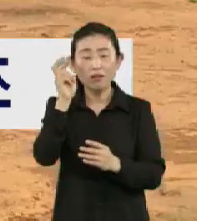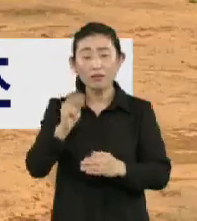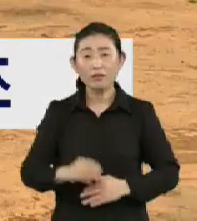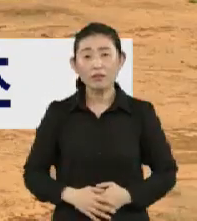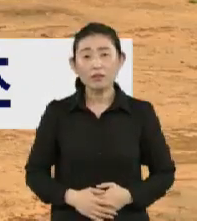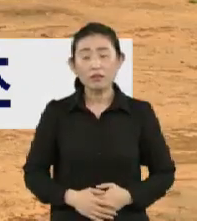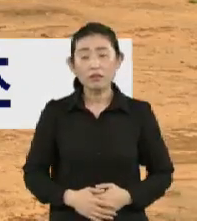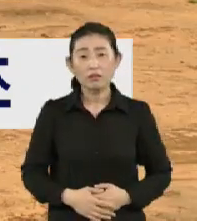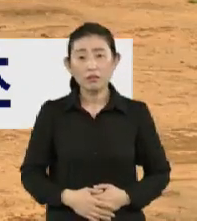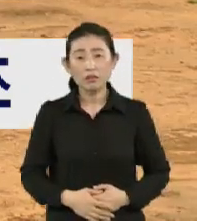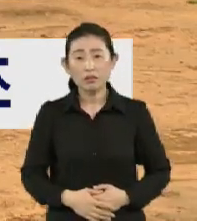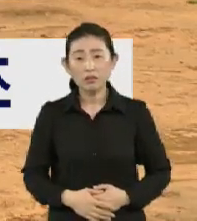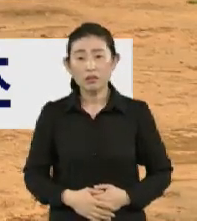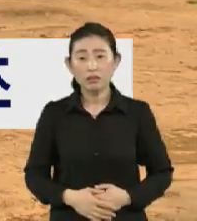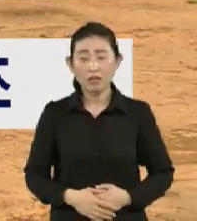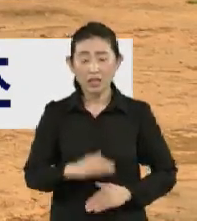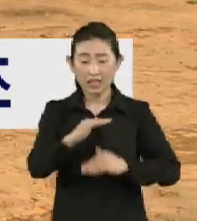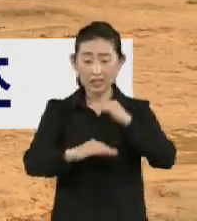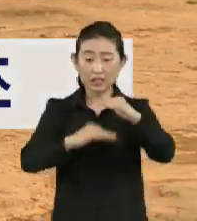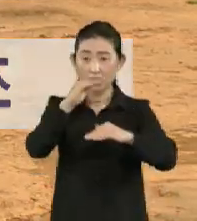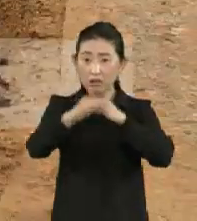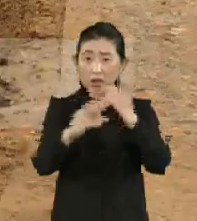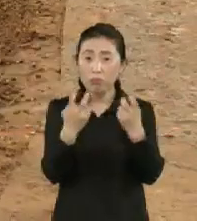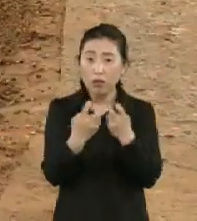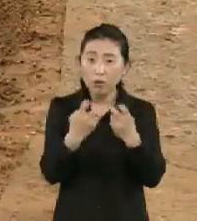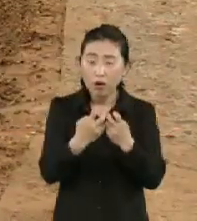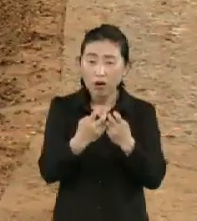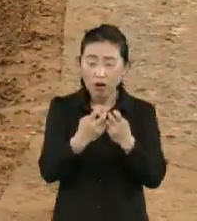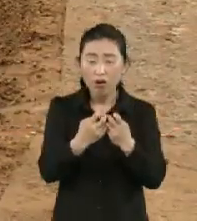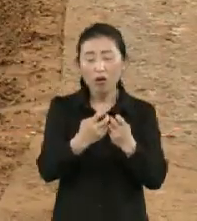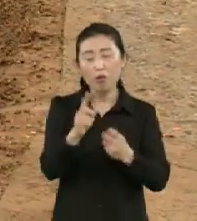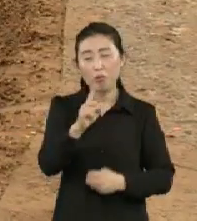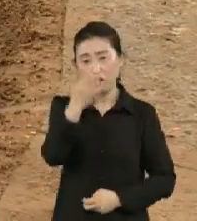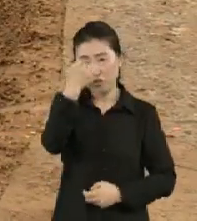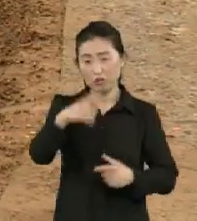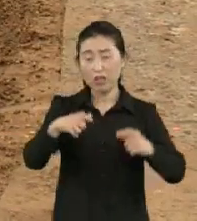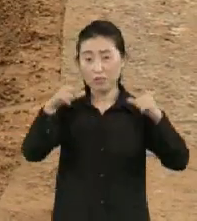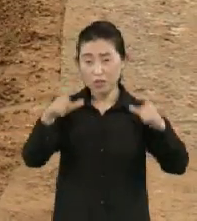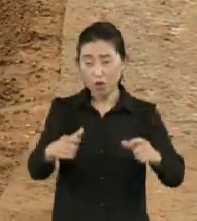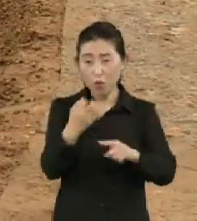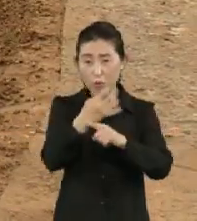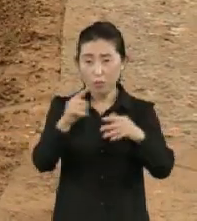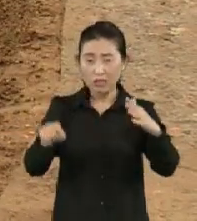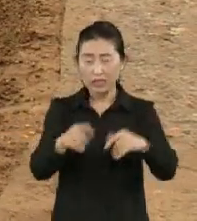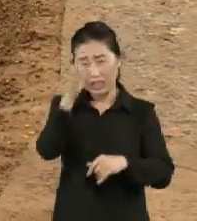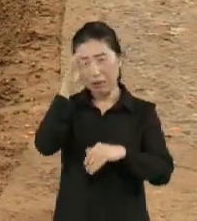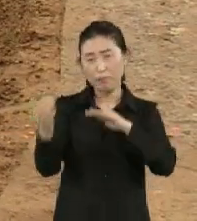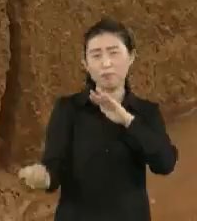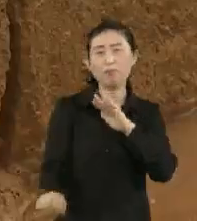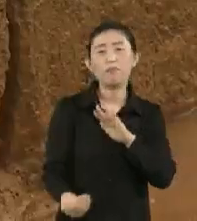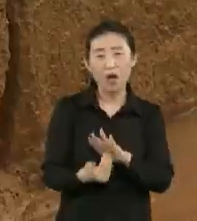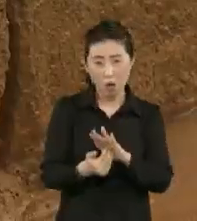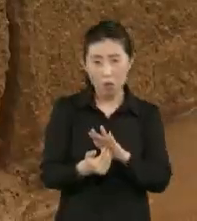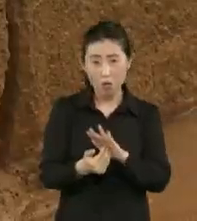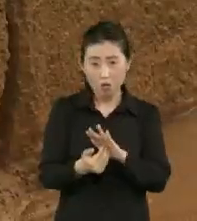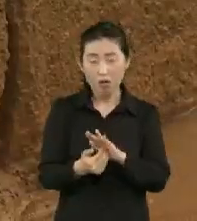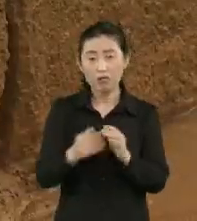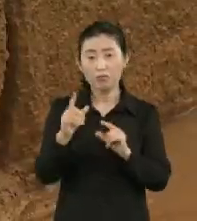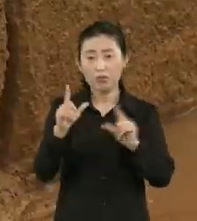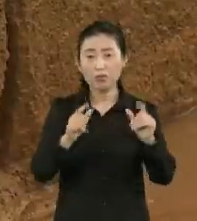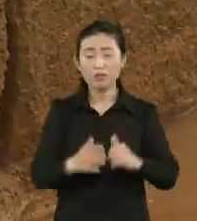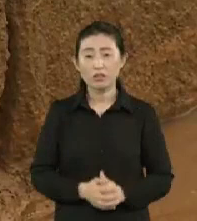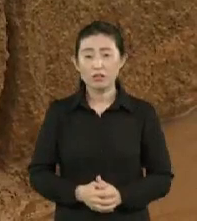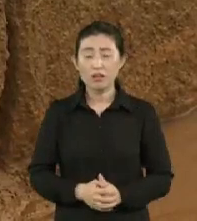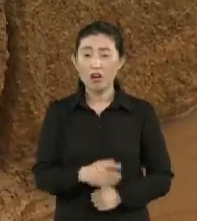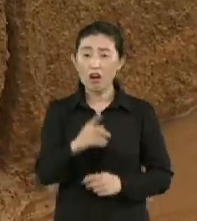전망됩니다. 천흥사 계단의 조성 기법은 충남 지역 고려 유적 중 가장 장엄한 형태를 보여